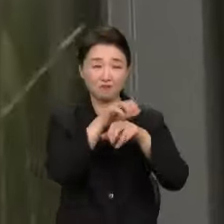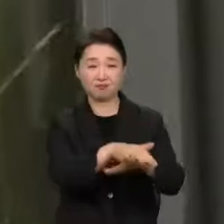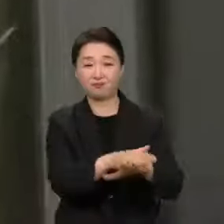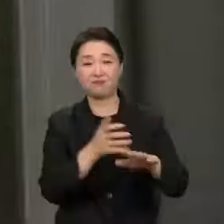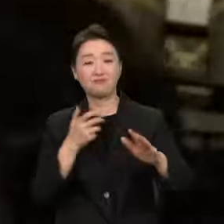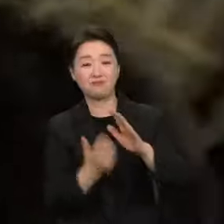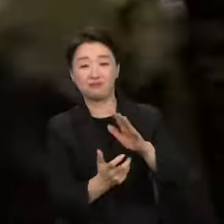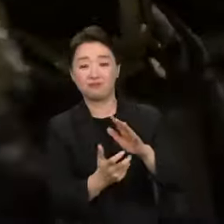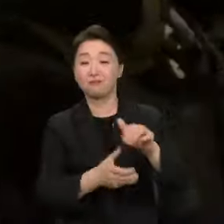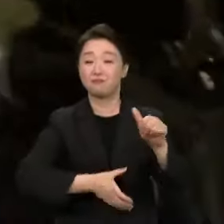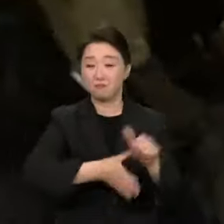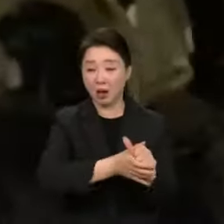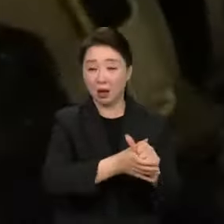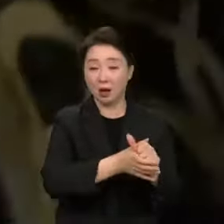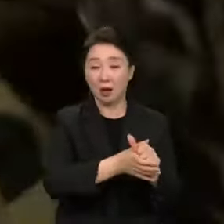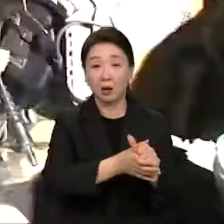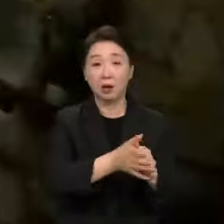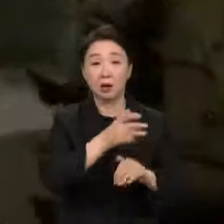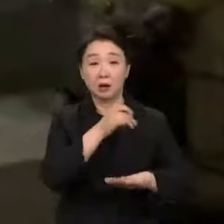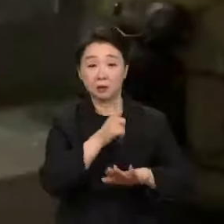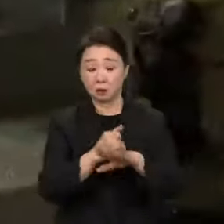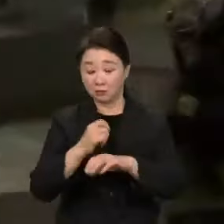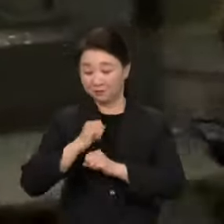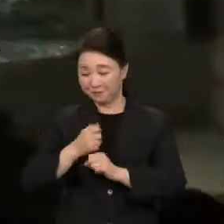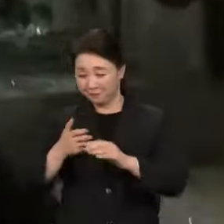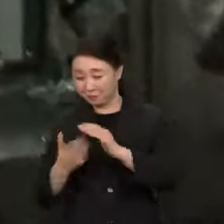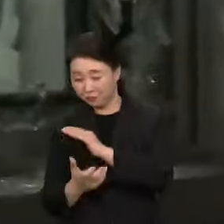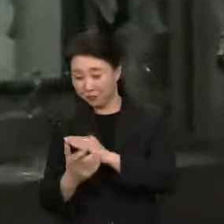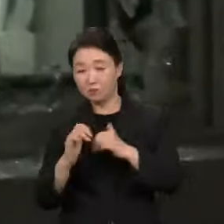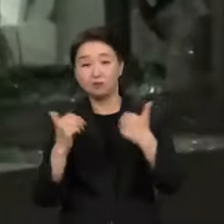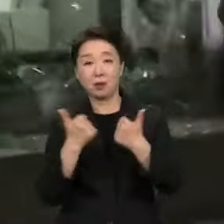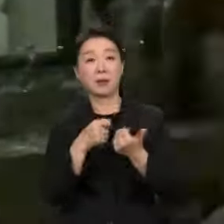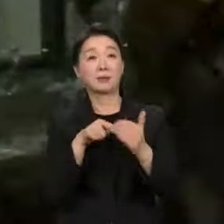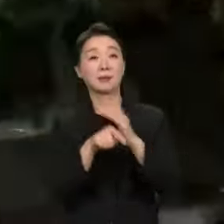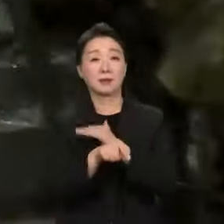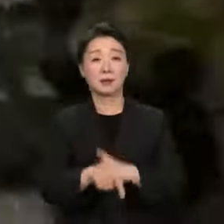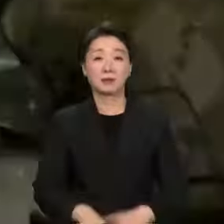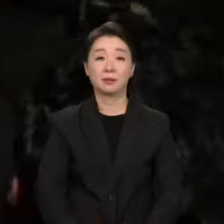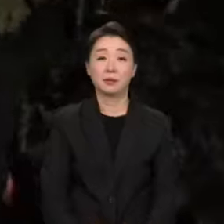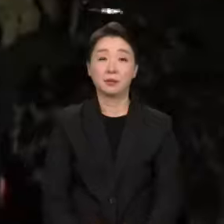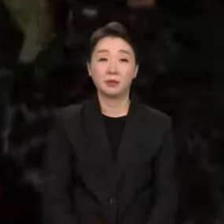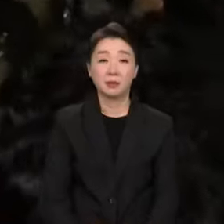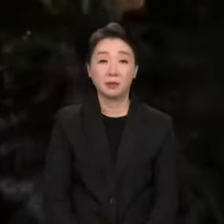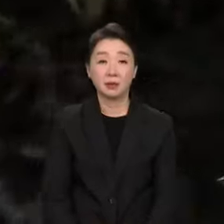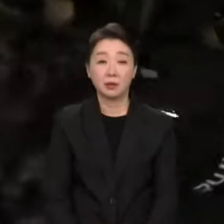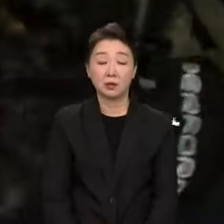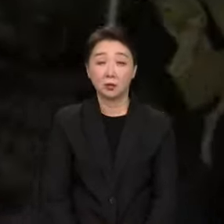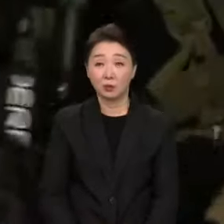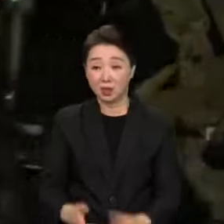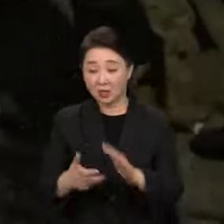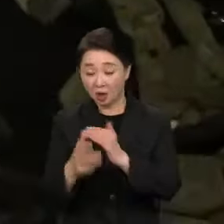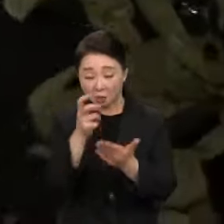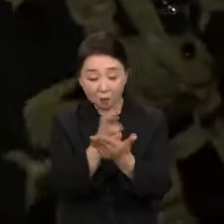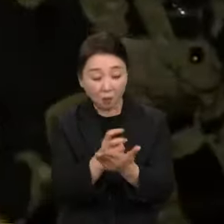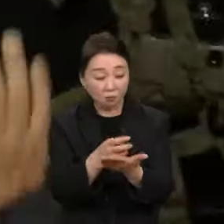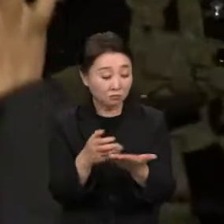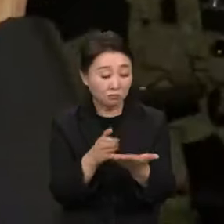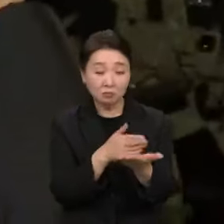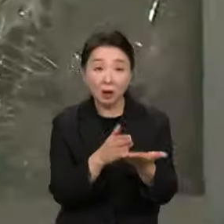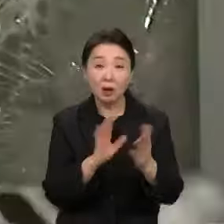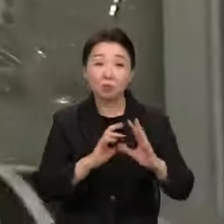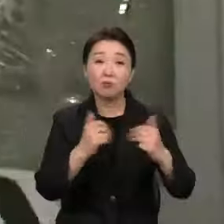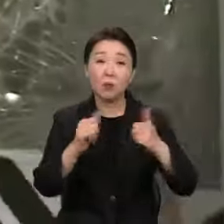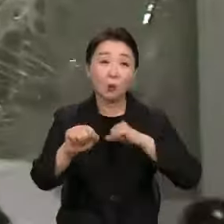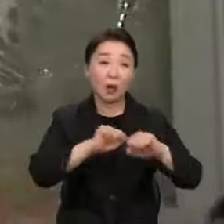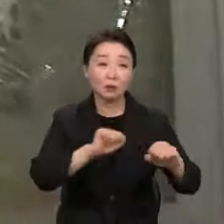것으로이 고령은 개이 국회에 진입하는 근거가 됐습니다 하지만 우리 개법 어디에도 국회 활동을